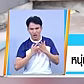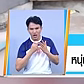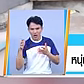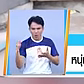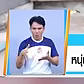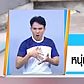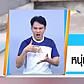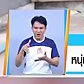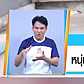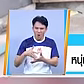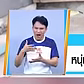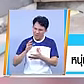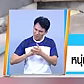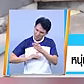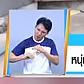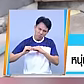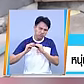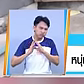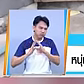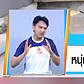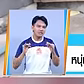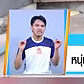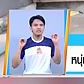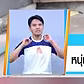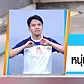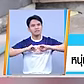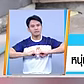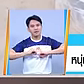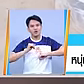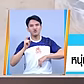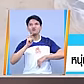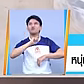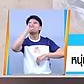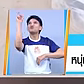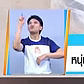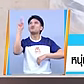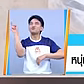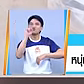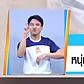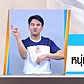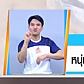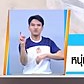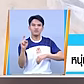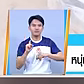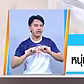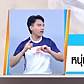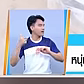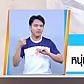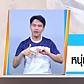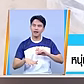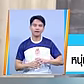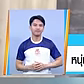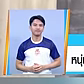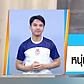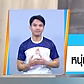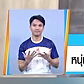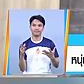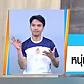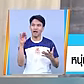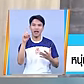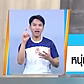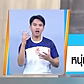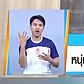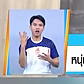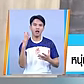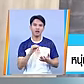กวาดทิ้งแต่ยิ่งกวาดยิ่งเจอก็เลยตัดสินใจใช้สเปรย์ฉีดยุงแล้วก็แมลงเนี่ยช่วยแต่ก็ไม่ได้ผล 100% แมลงมันไม่ต